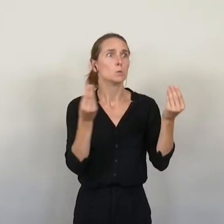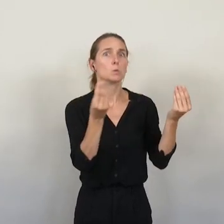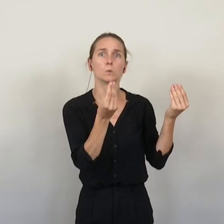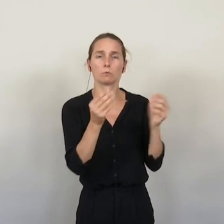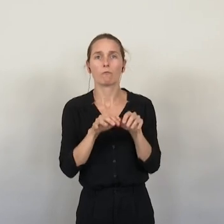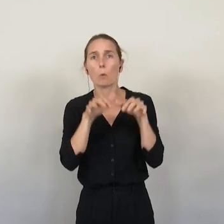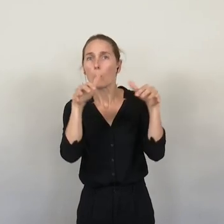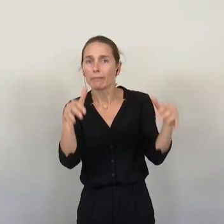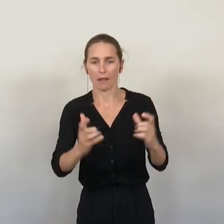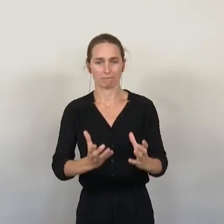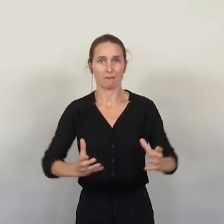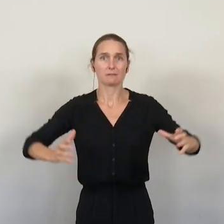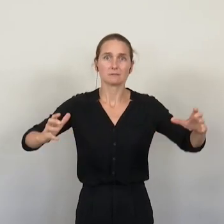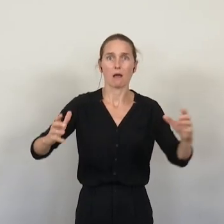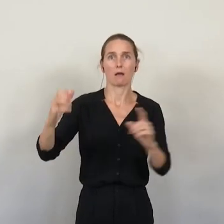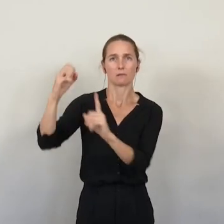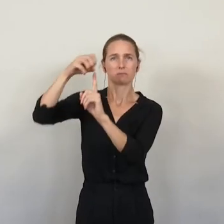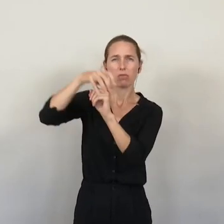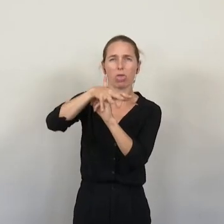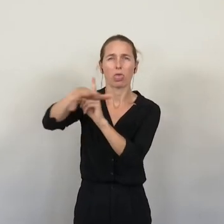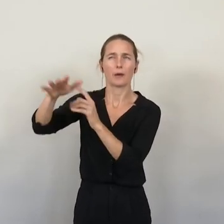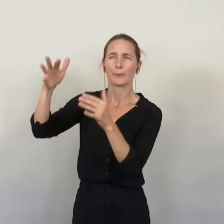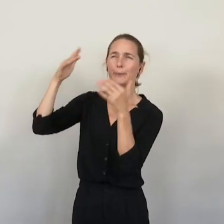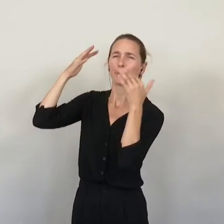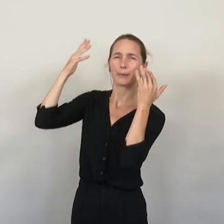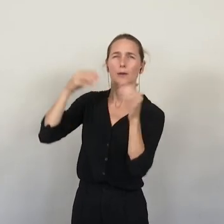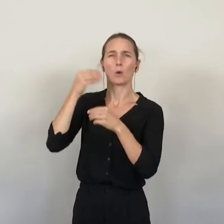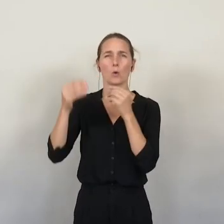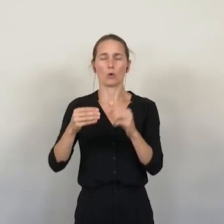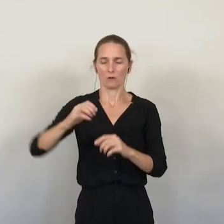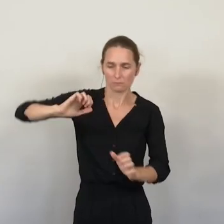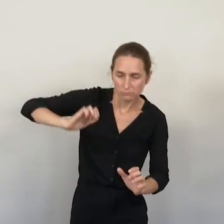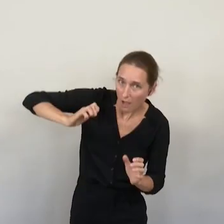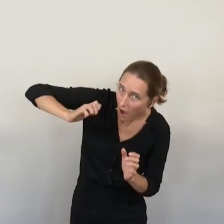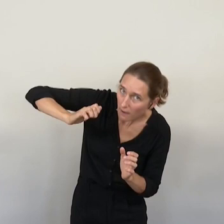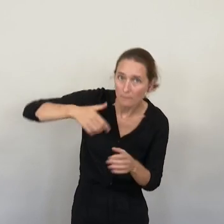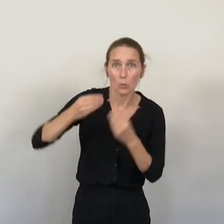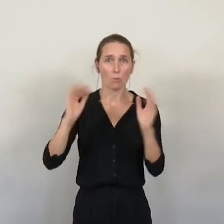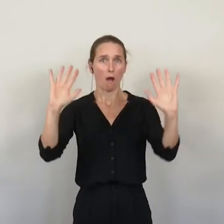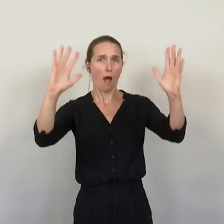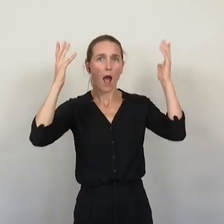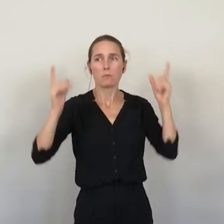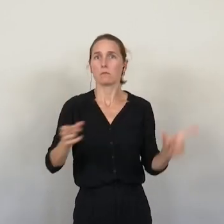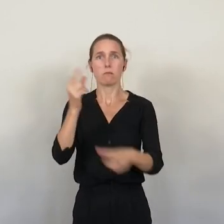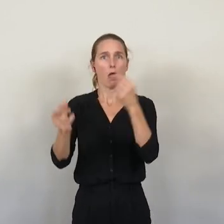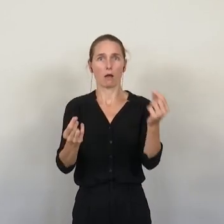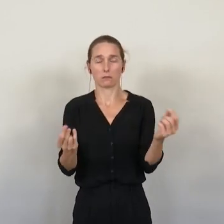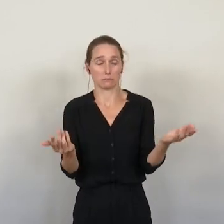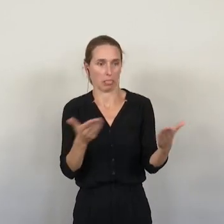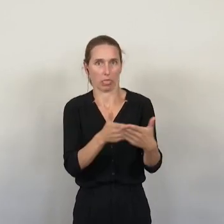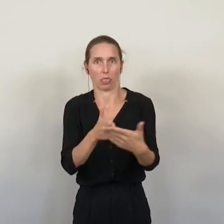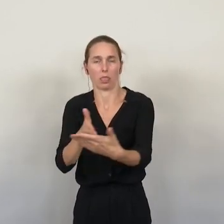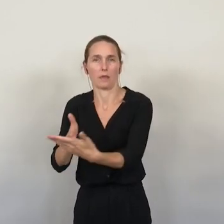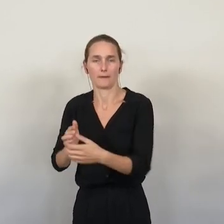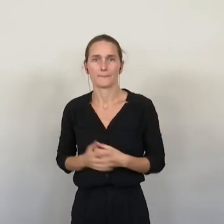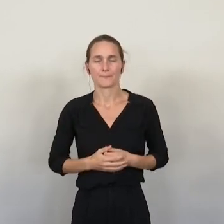bassin brumisateur borne fontaine arbr et végétalisation dans le